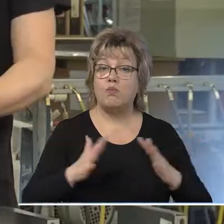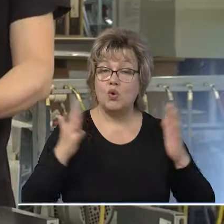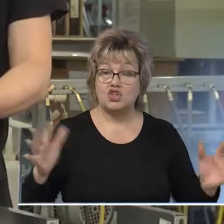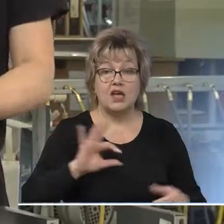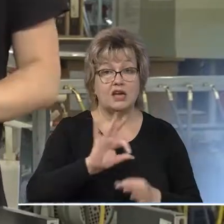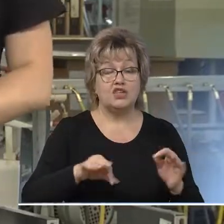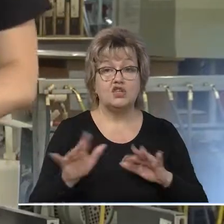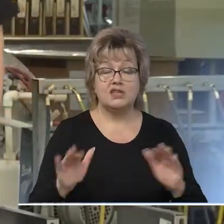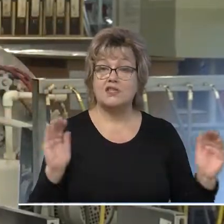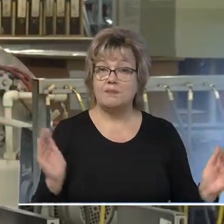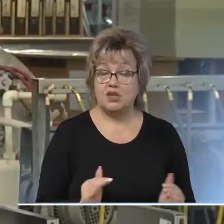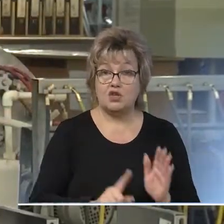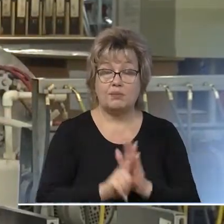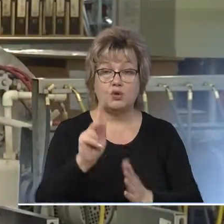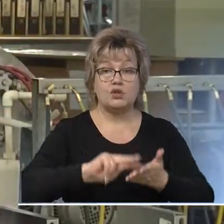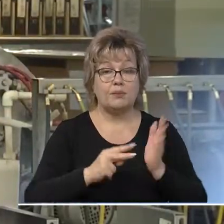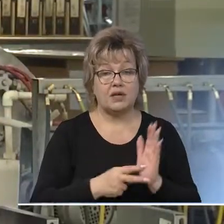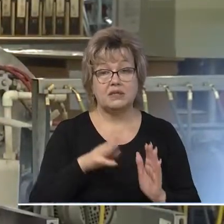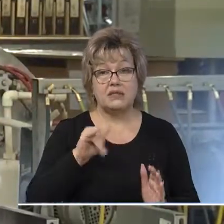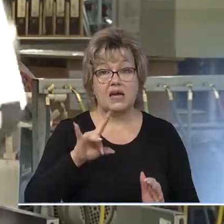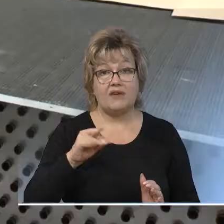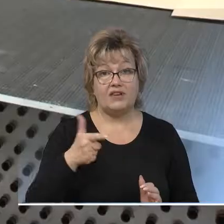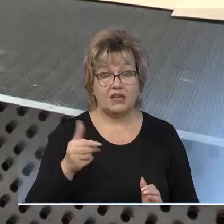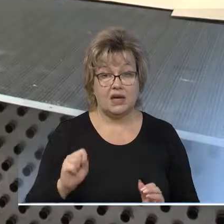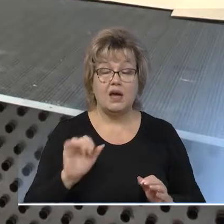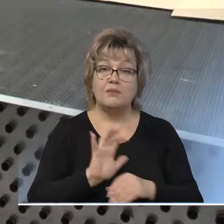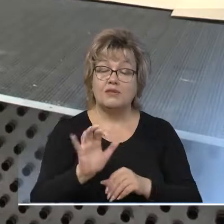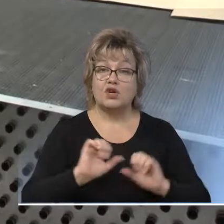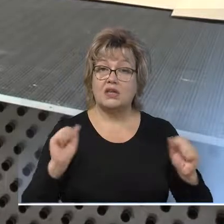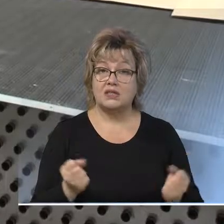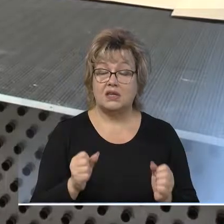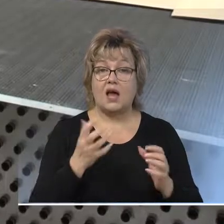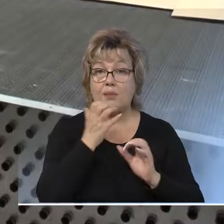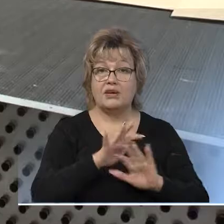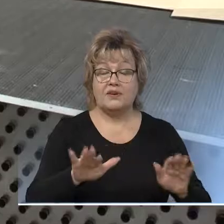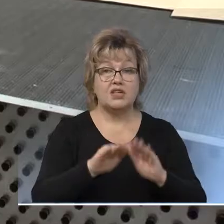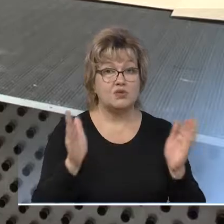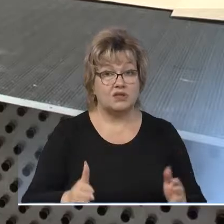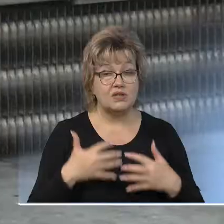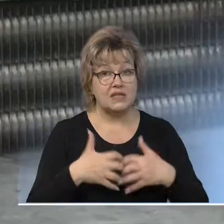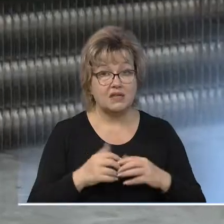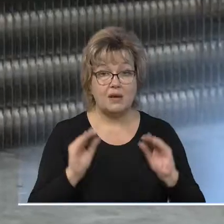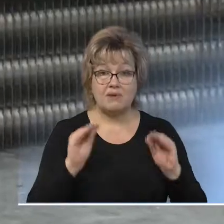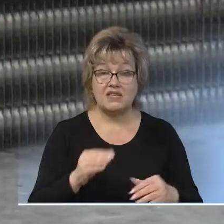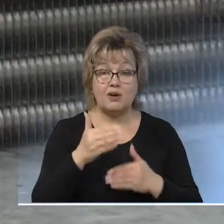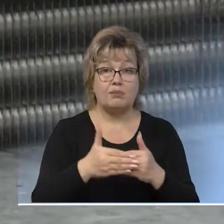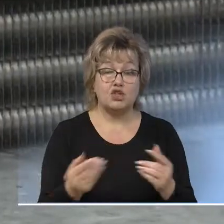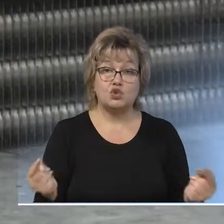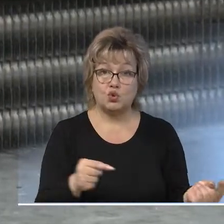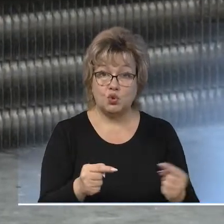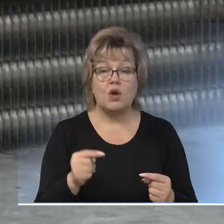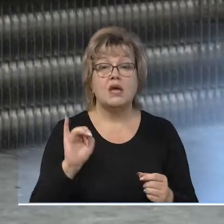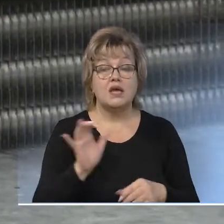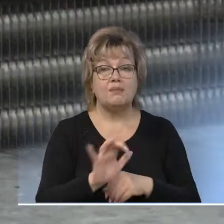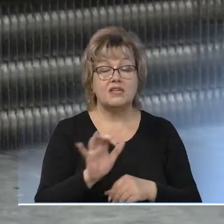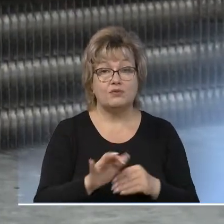больше, лишних действий меньше. Пилотный участок на «Террафрига» – производство холодильно-обогревательных установок. Станки поставили ближе друг